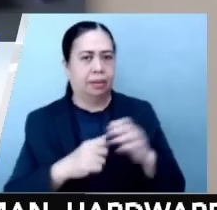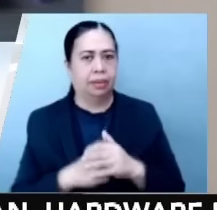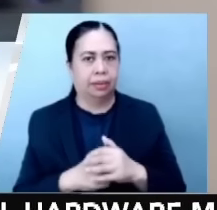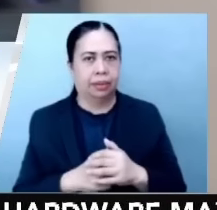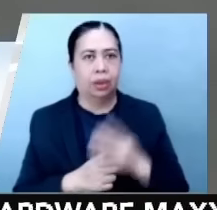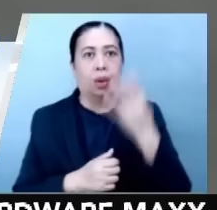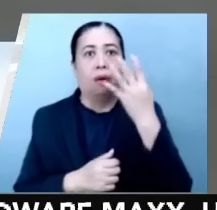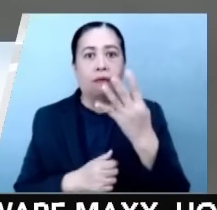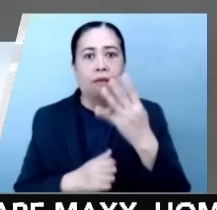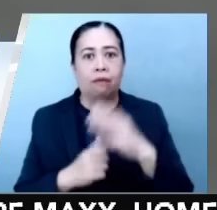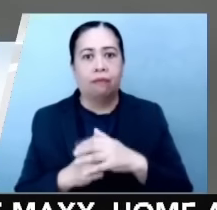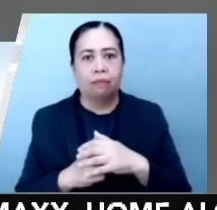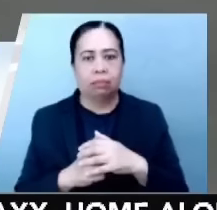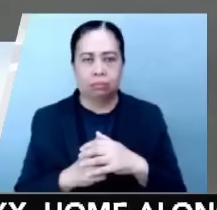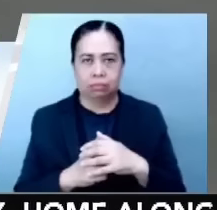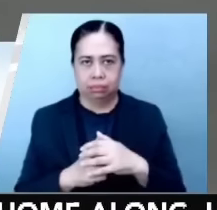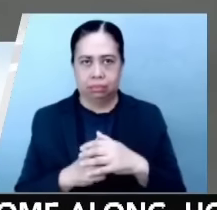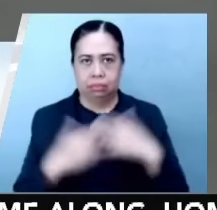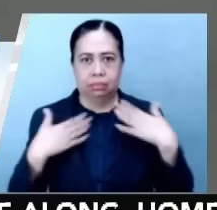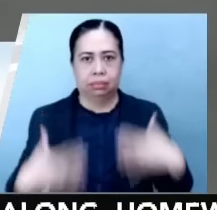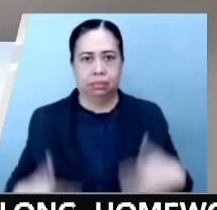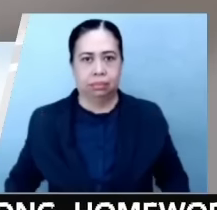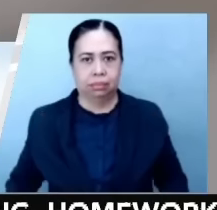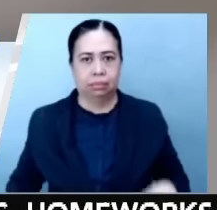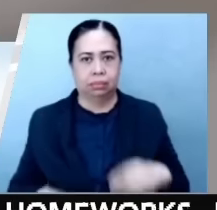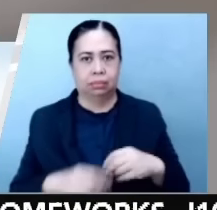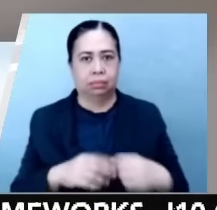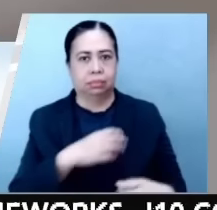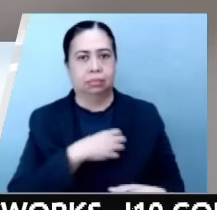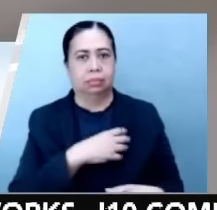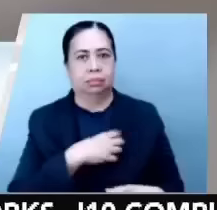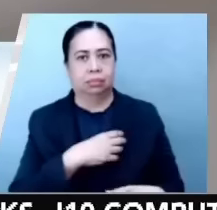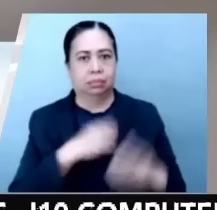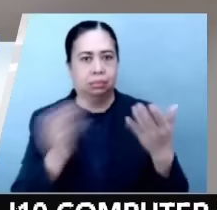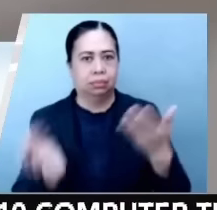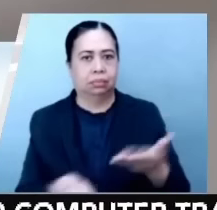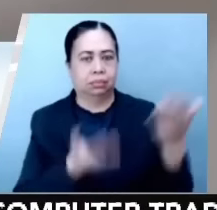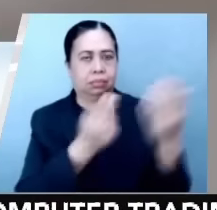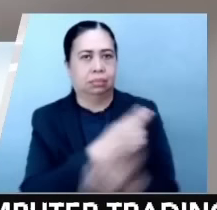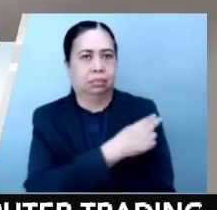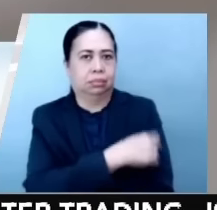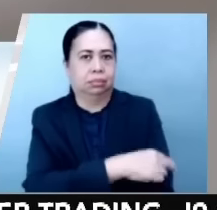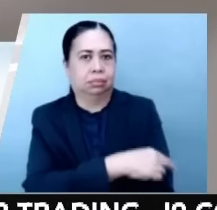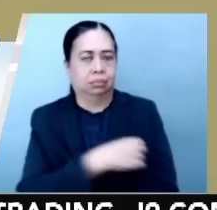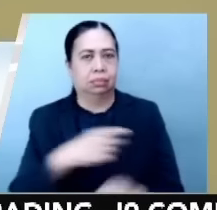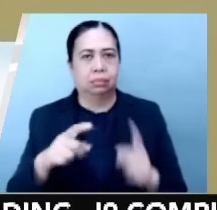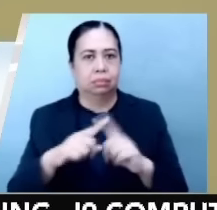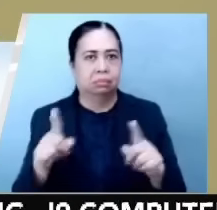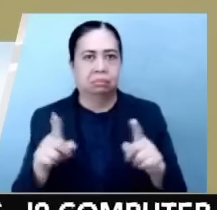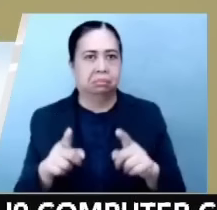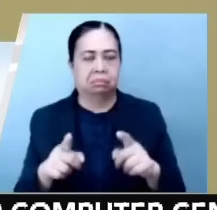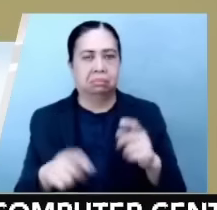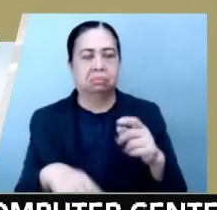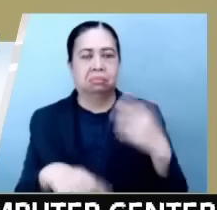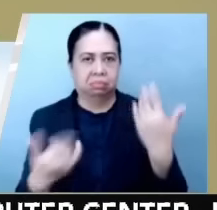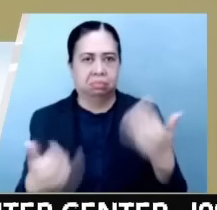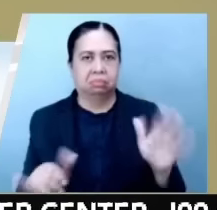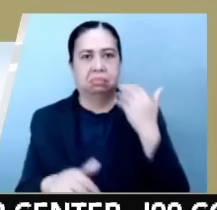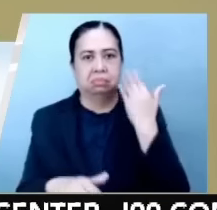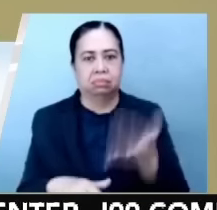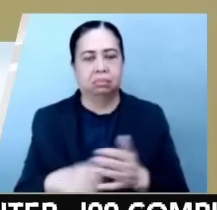ang tumama sa katawan ng lalaking nabaril ng pulis. Naisugod pa siya sa ospital pero hindi na umabot ng buhay. Hindi natin kailangang